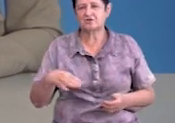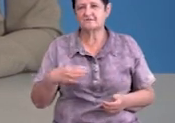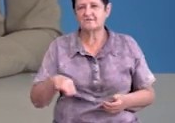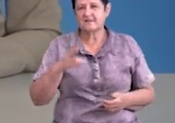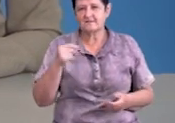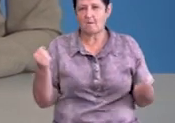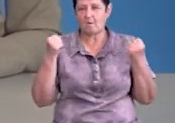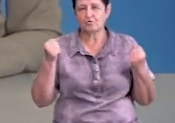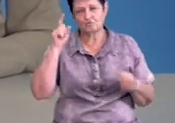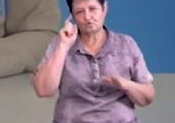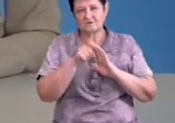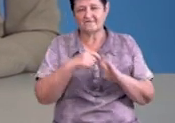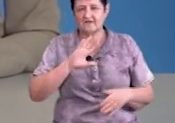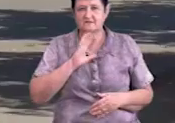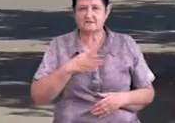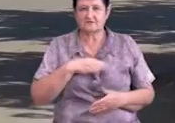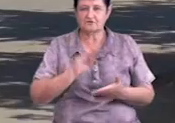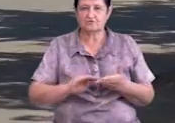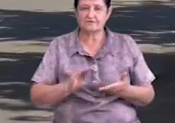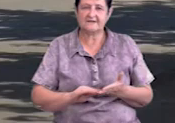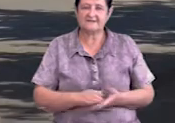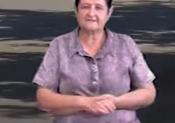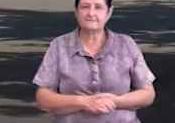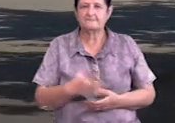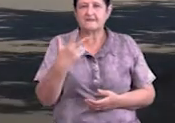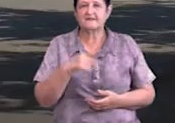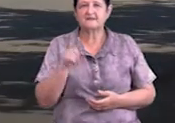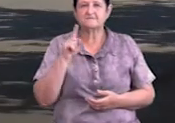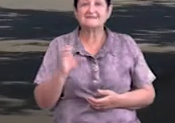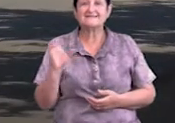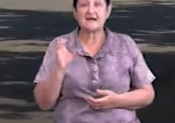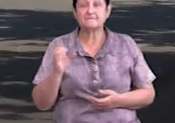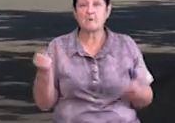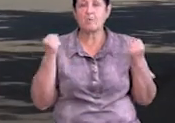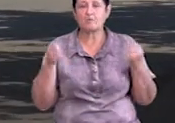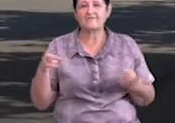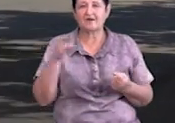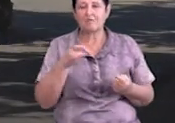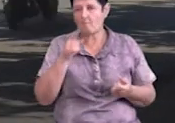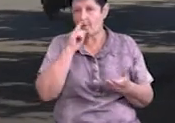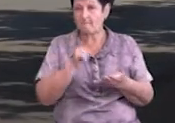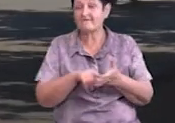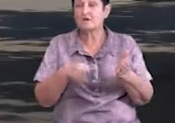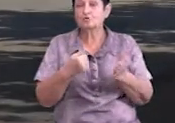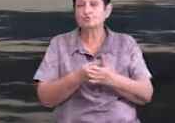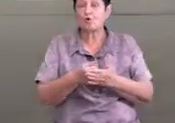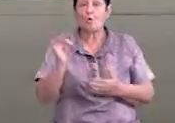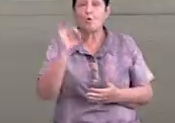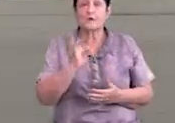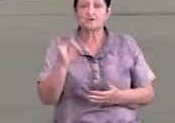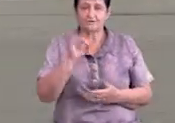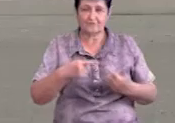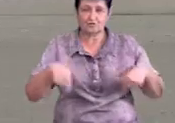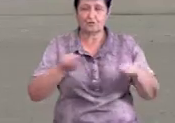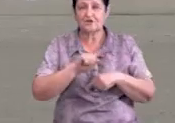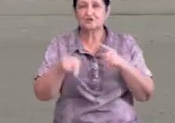Бобровиці, дізнавалась Ольга Онищенко. З 31 серпня Бобровицький район потрапив до помаранчевої зони. Все через